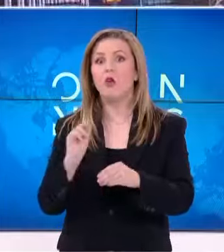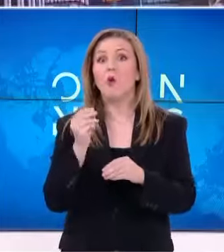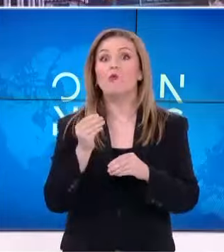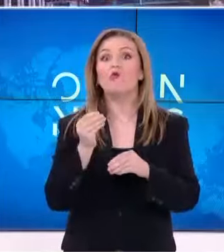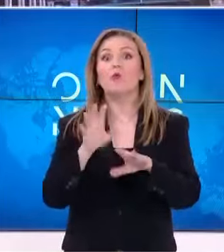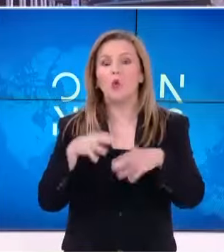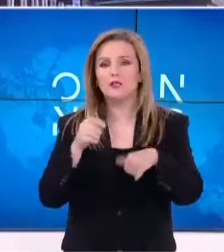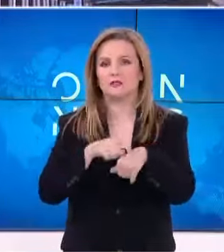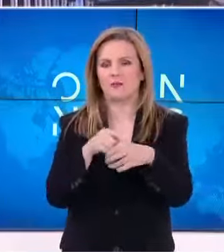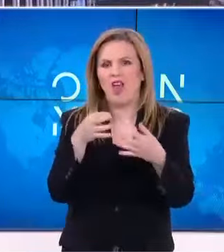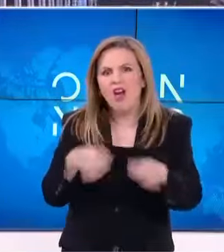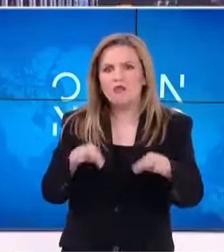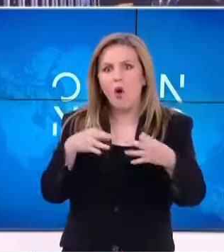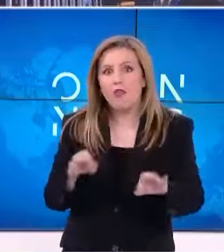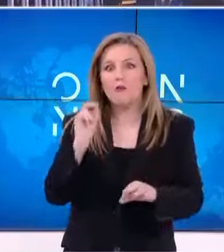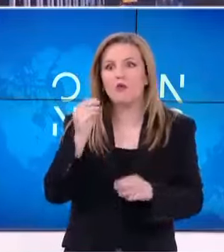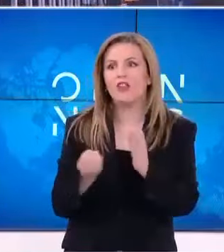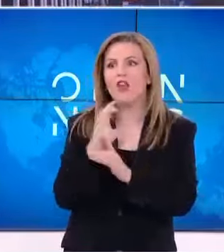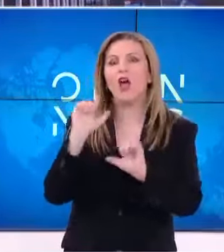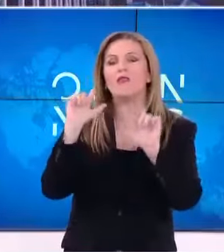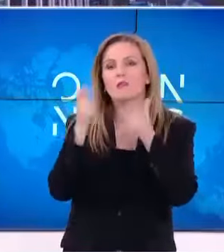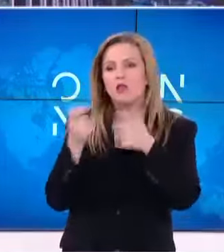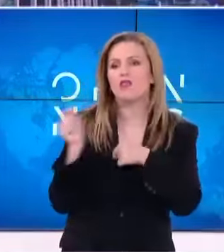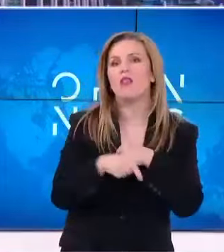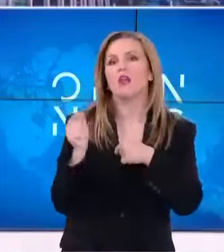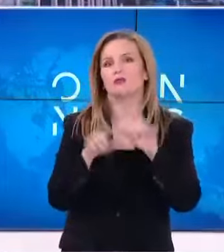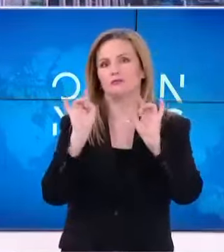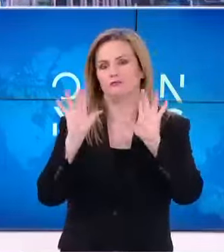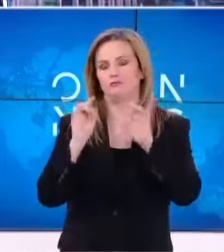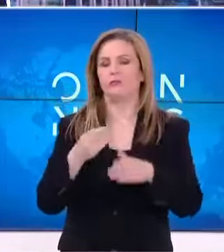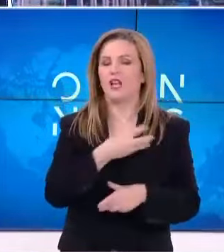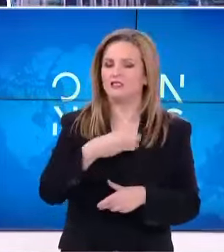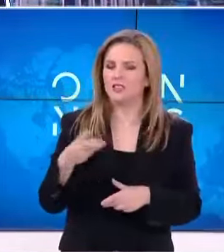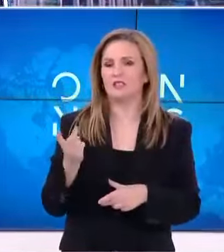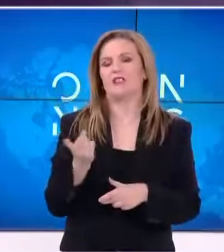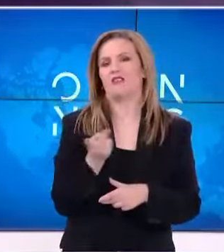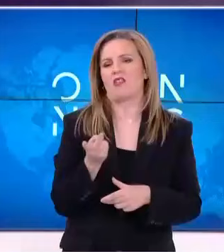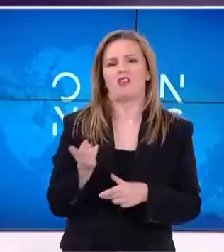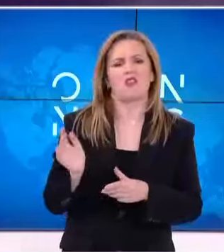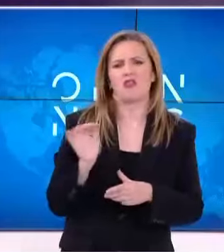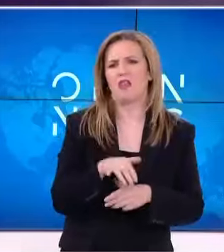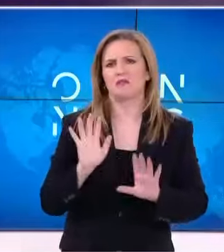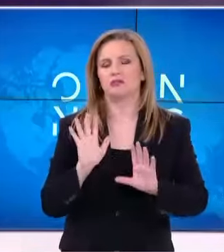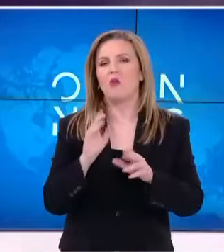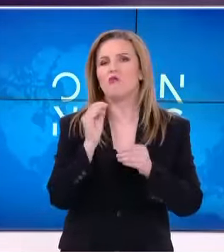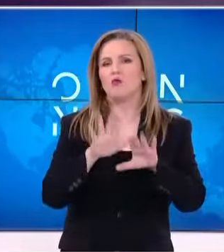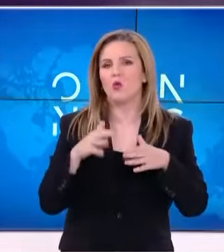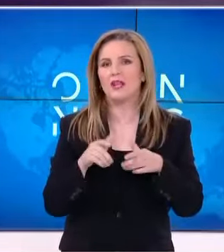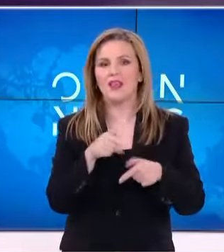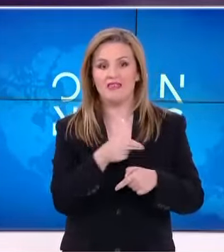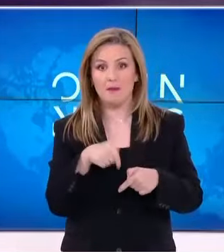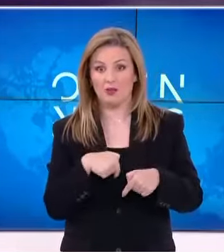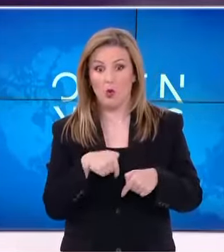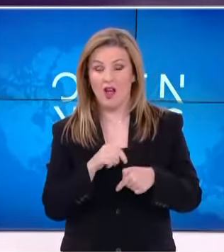άδεια και από τους βουλευτές της νέας δημοκρατίας και από τους βουλευτές του συριζα να μετατοπίζεται το ενδιαφέρον και να